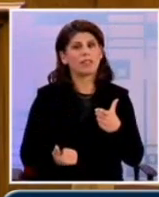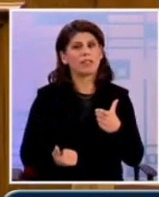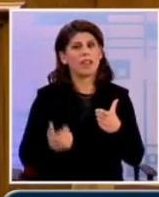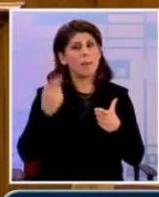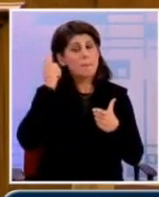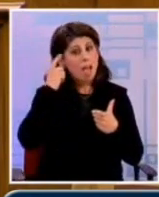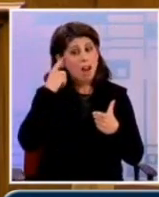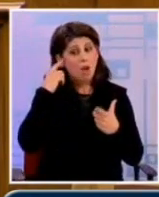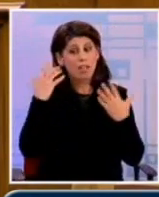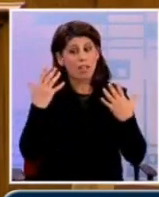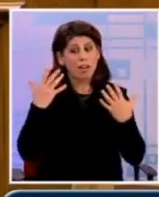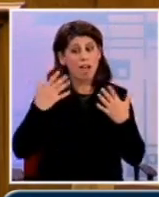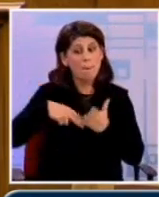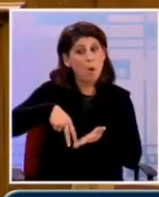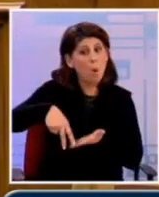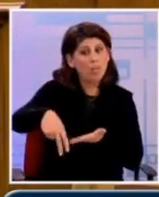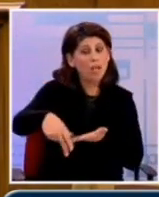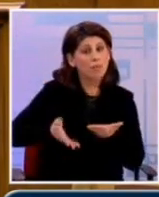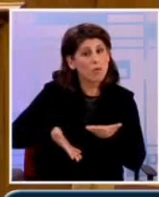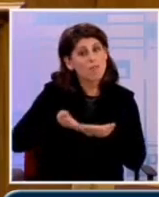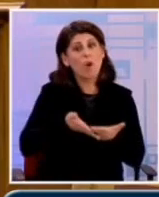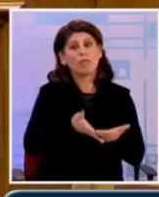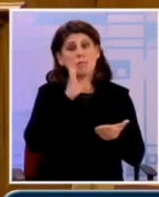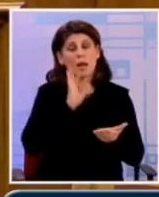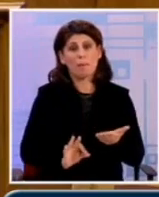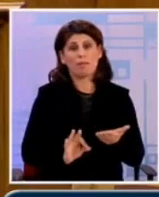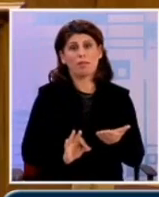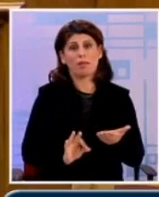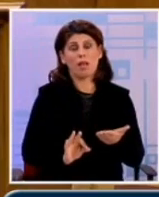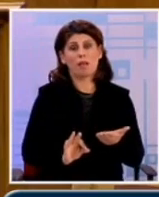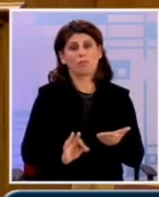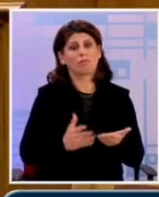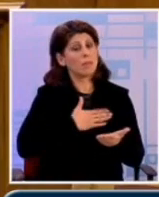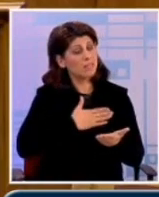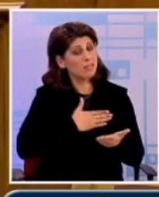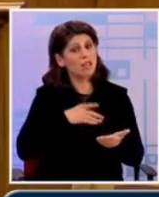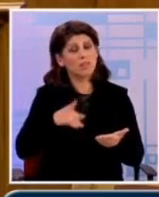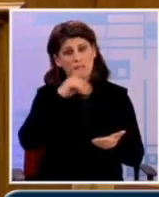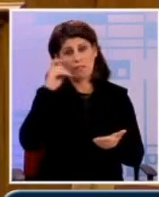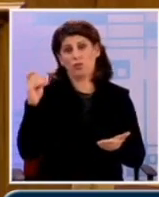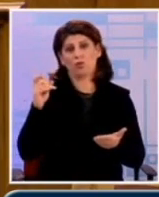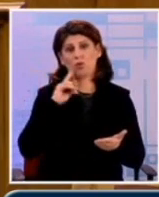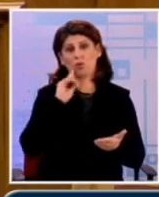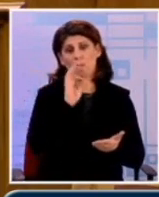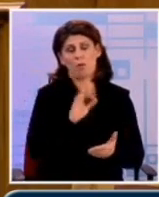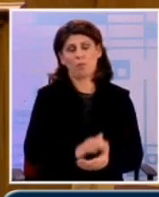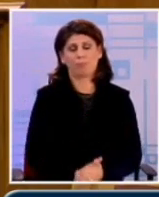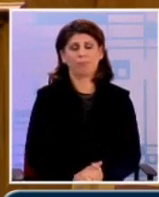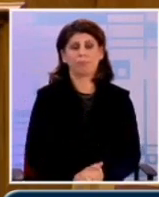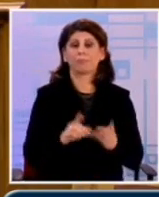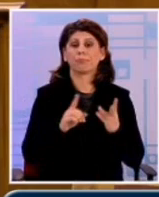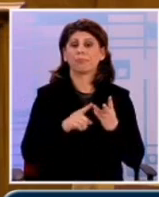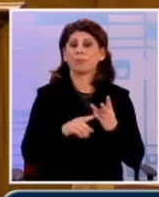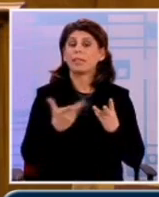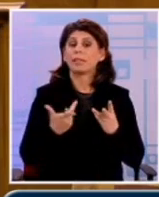πόδια που θα συνδράμουν πραγματικά και ουσιαστικά σε αυτή τη δύσκολη αποστολή. Τρίτον, το δίδαγμα